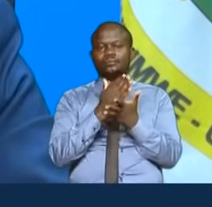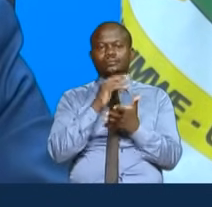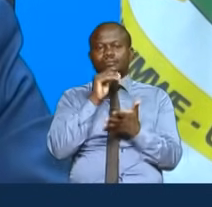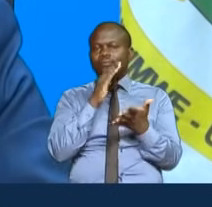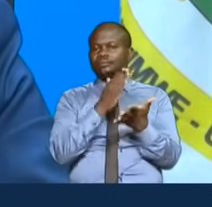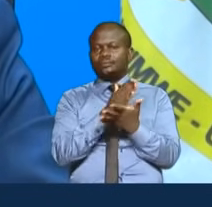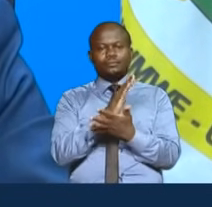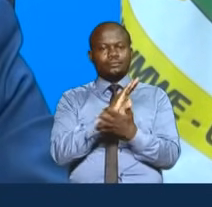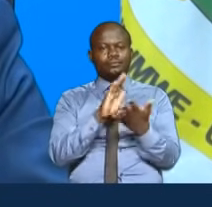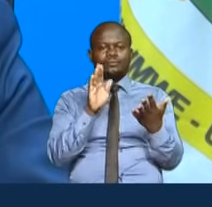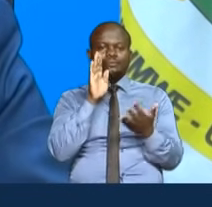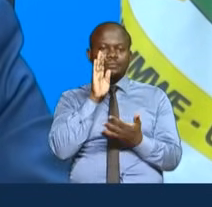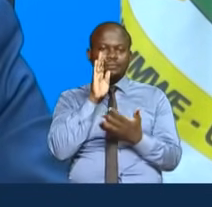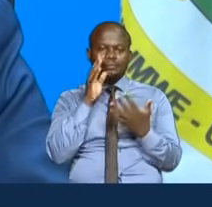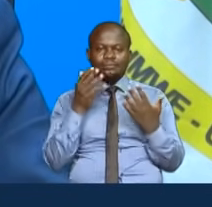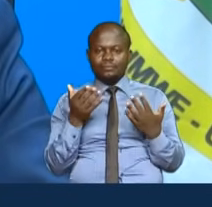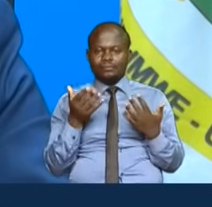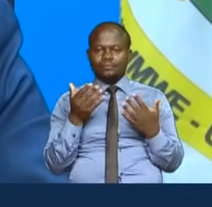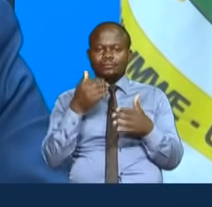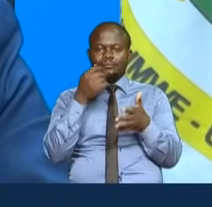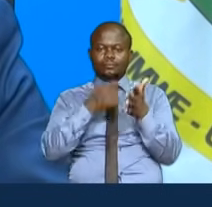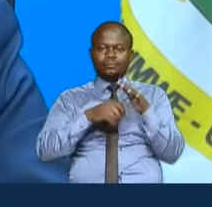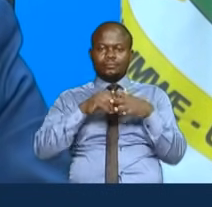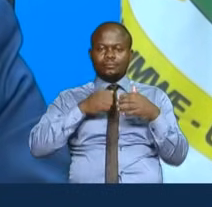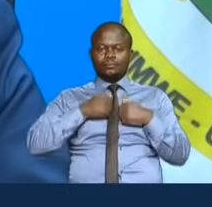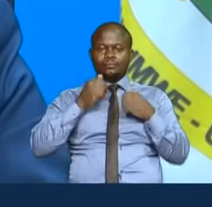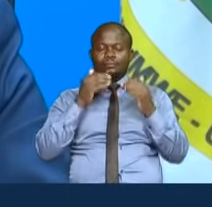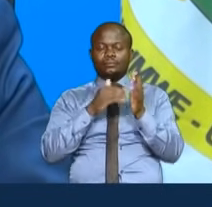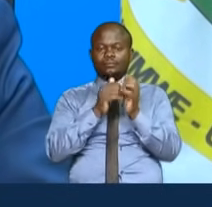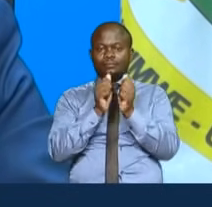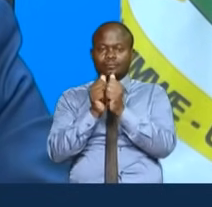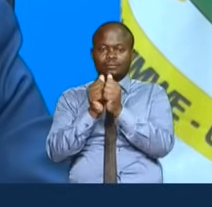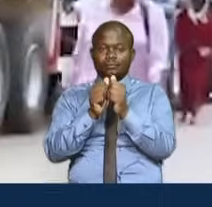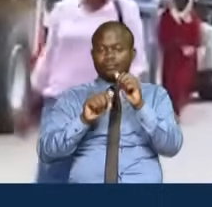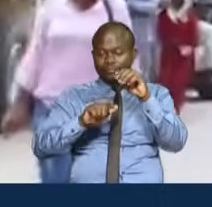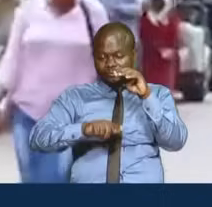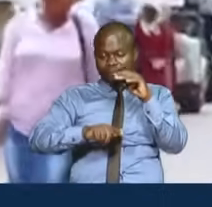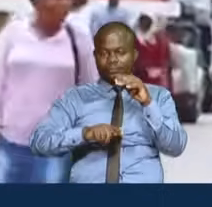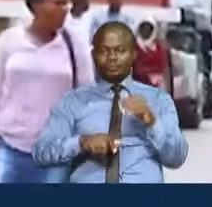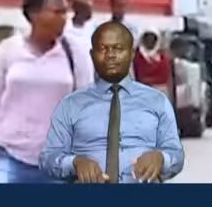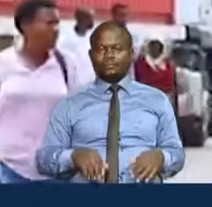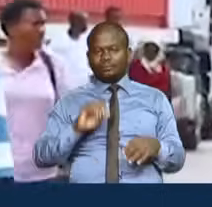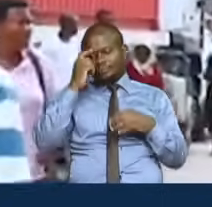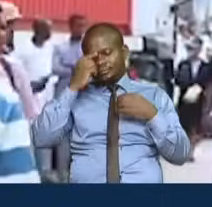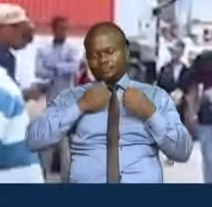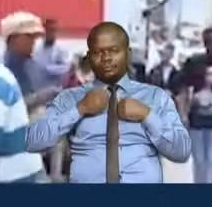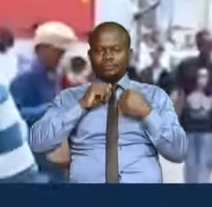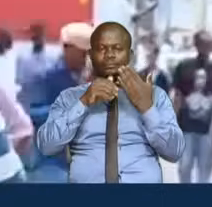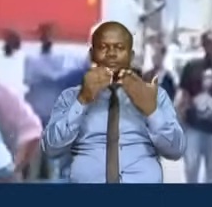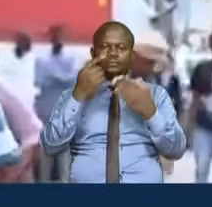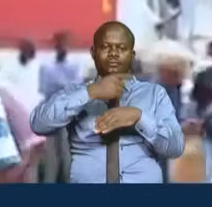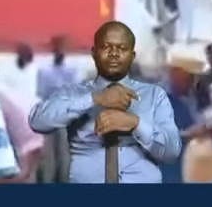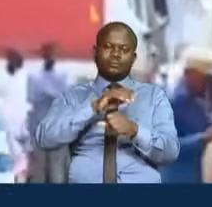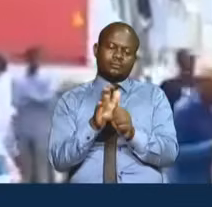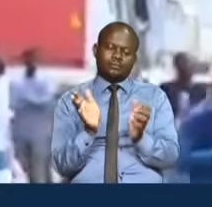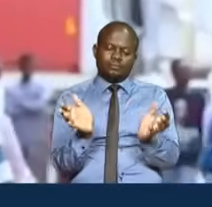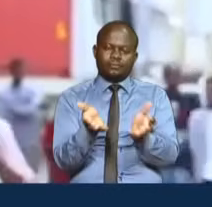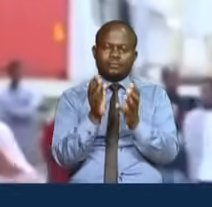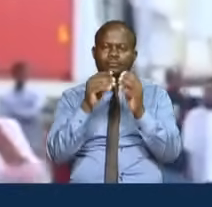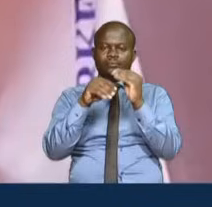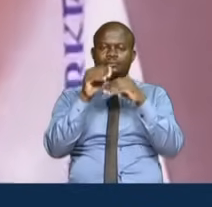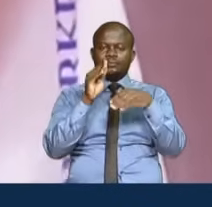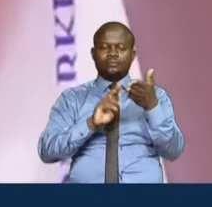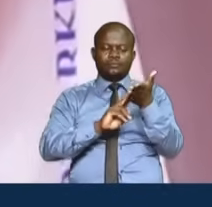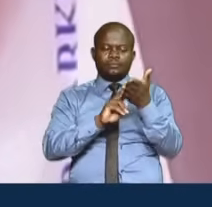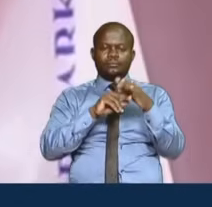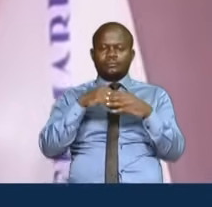byo ntabwo ari byo umusoro wo mu Rwanda hamwe na hamahugu uri hasi Leta y'u Rwanda imaze iminsi ishishikariza abacuruzi